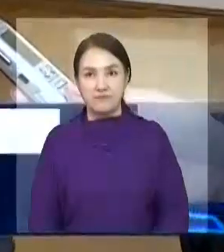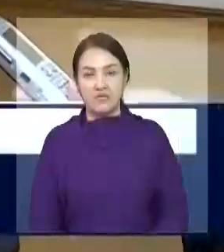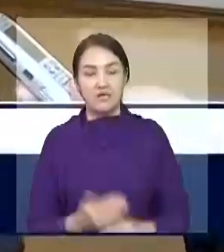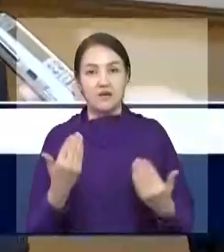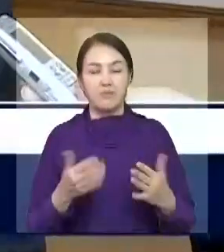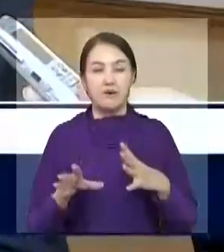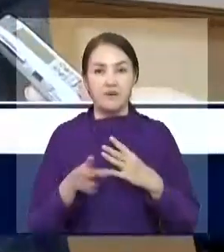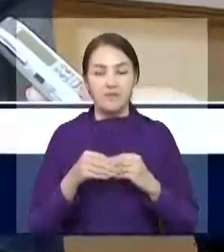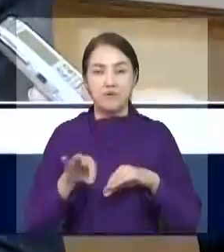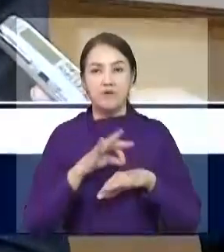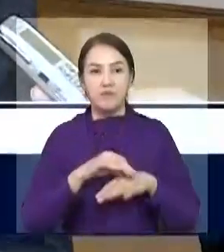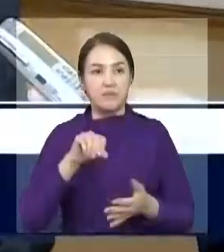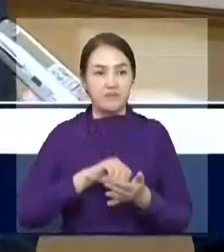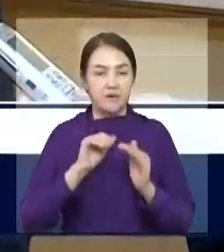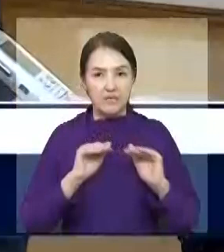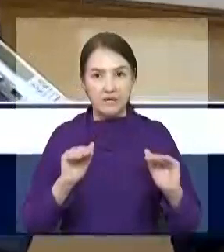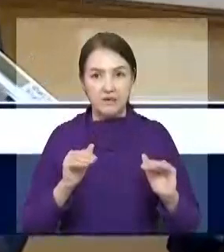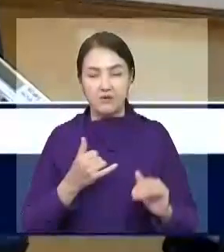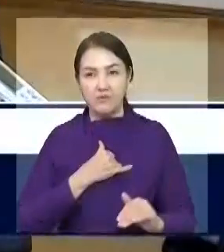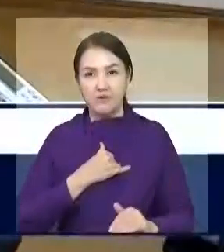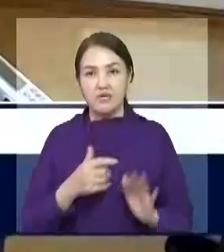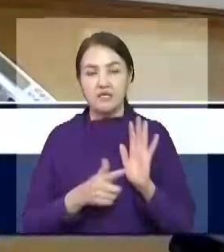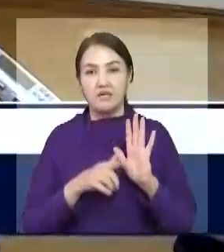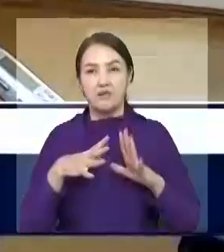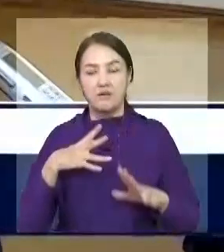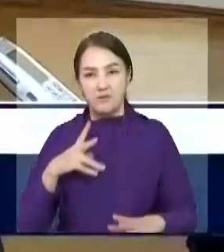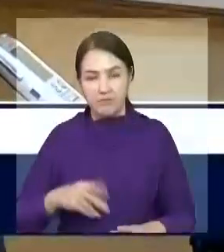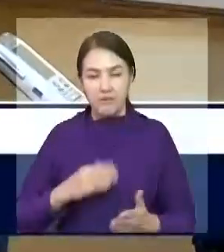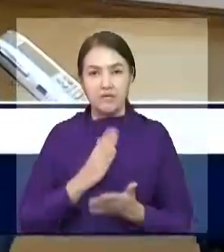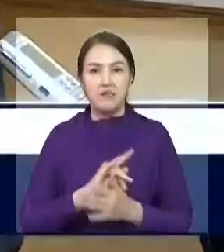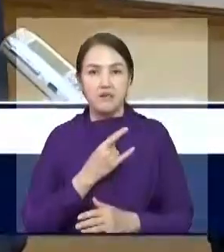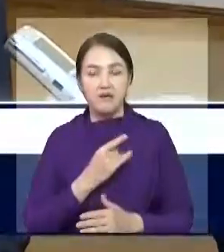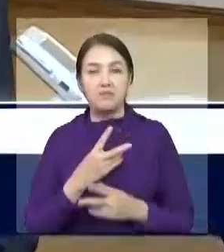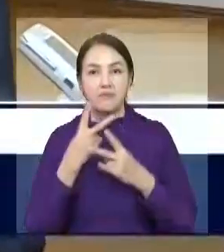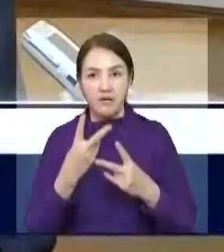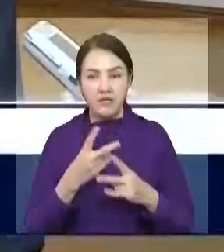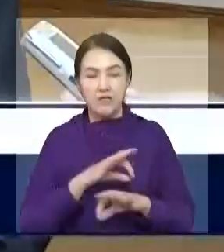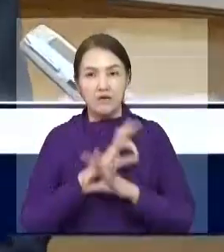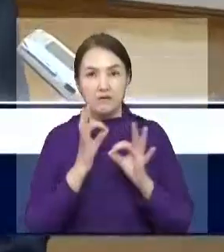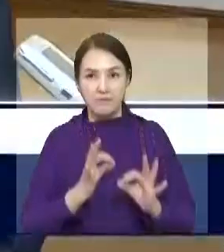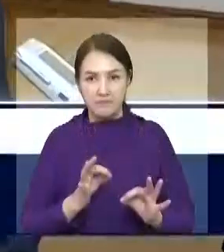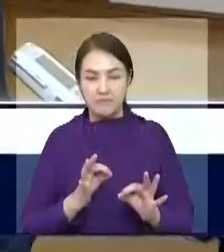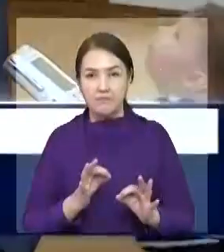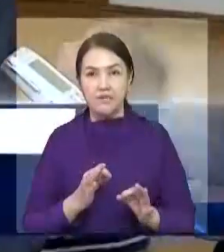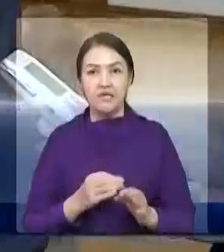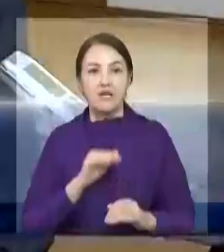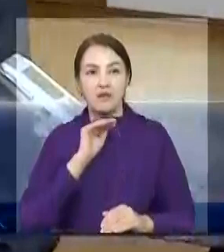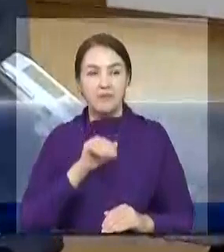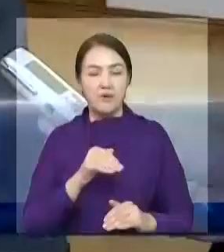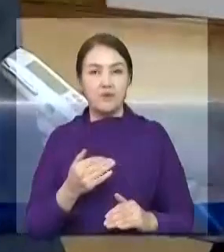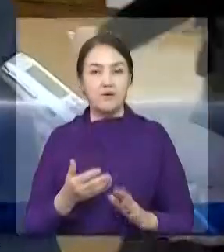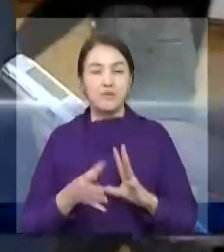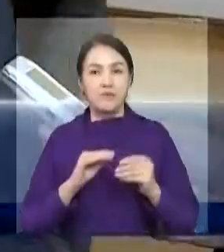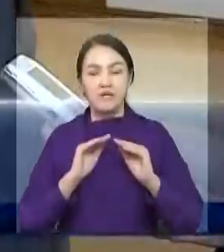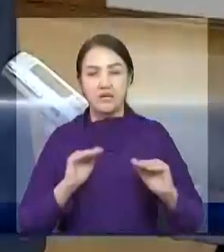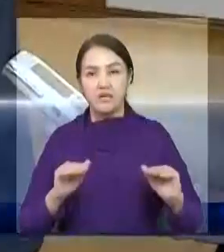«Сегодня мы с супругой и детьми участвуем в конкурсе. У нас 7 дочек, уже есть внуки. Сегодня мы покажем свое творчество. Кроме профессионального, у всех